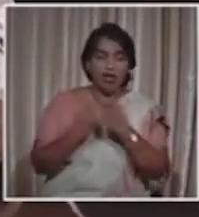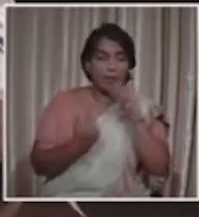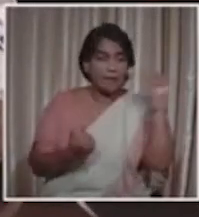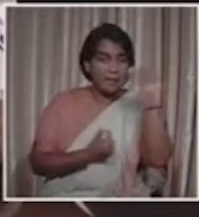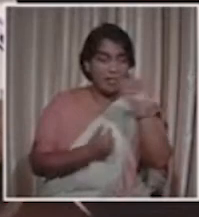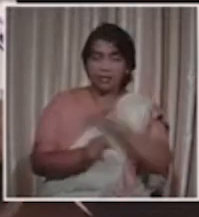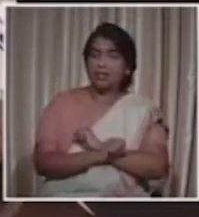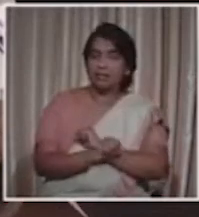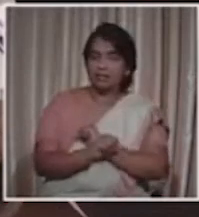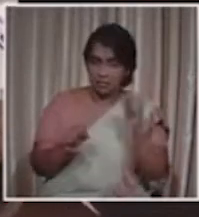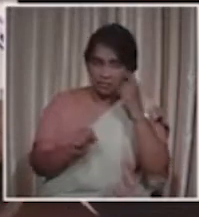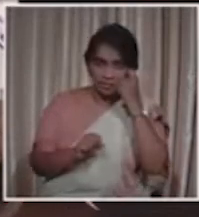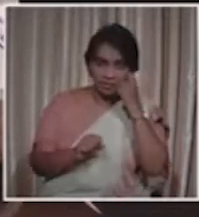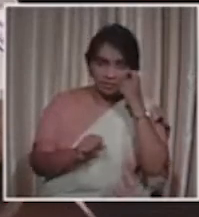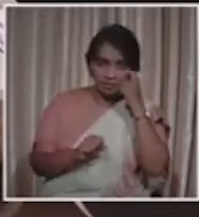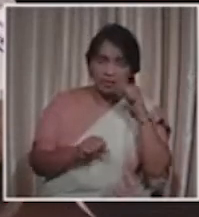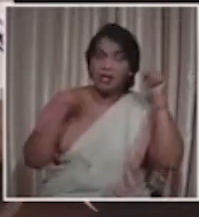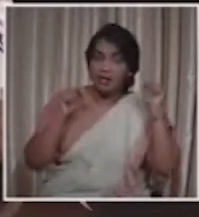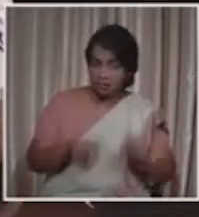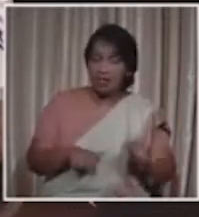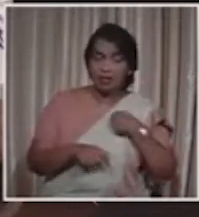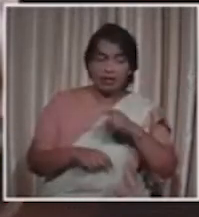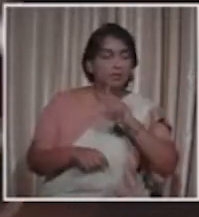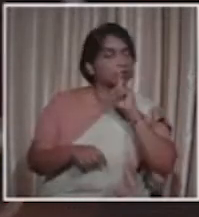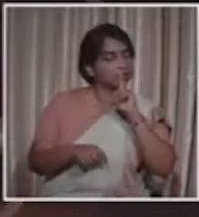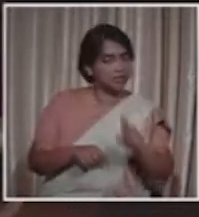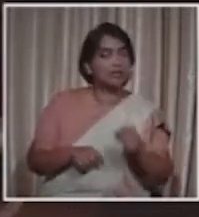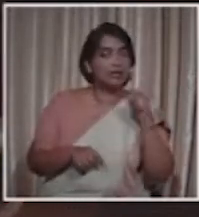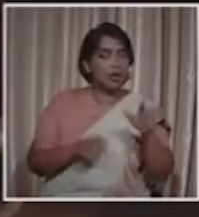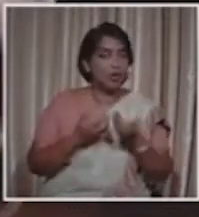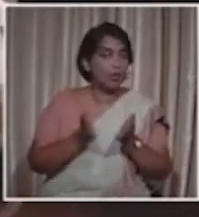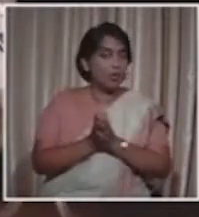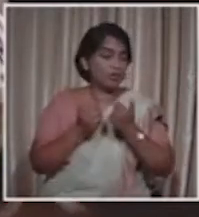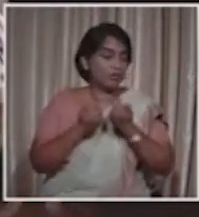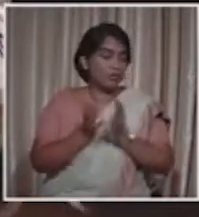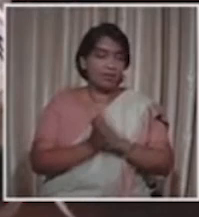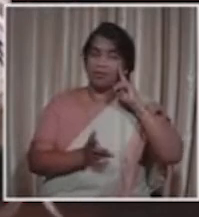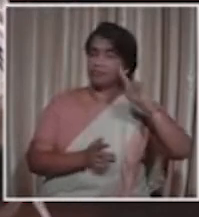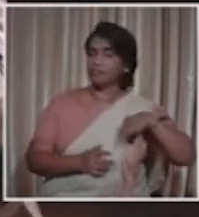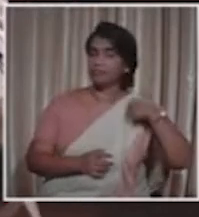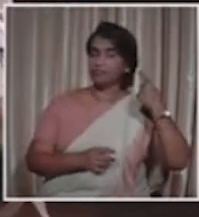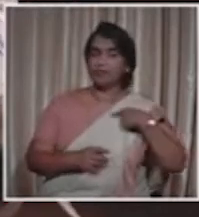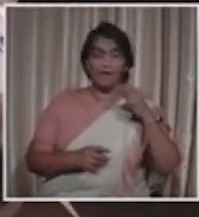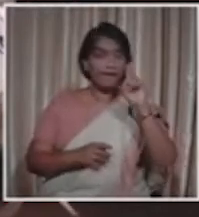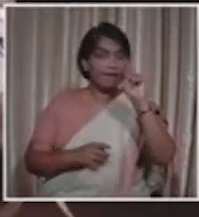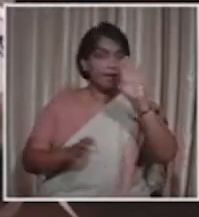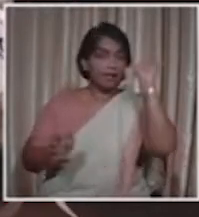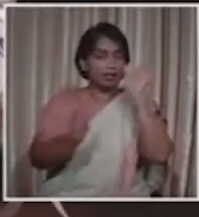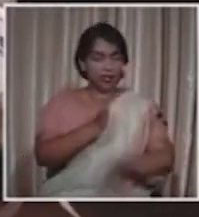කරා. දැන් සභාව ගන්නවා. එකක් මම කියන්න කැමතියි, මේ තම තමන්ට ඕන විදිහට 20 ඉවත්